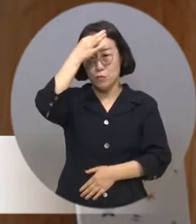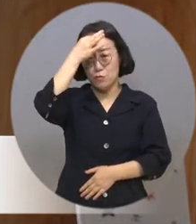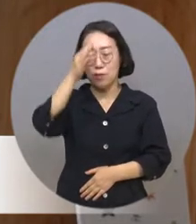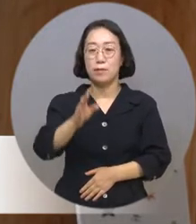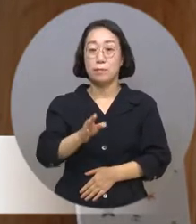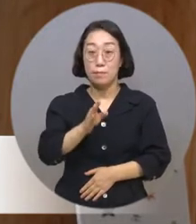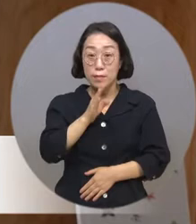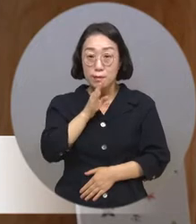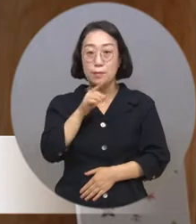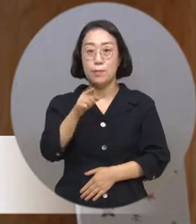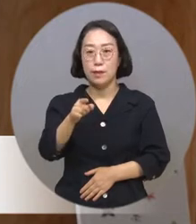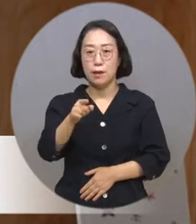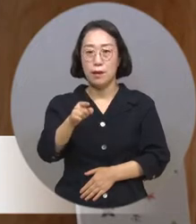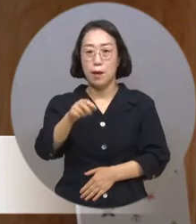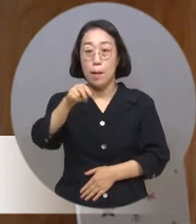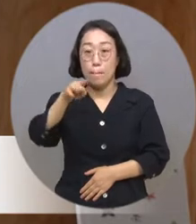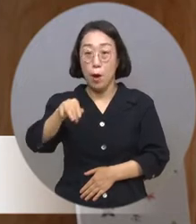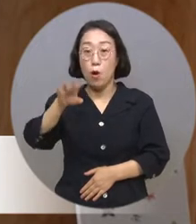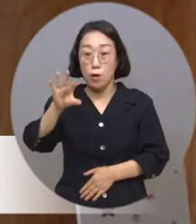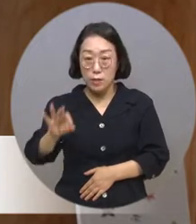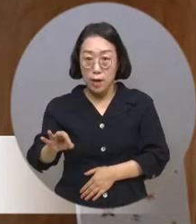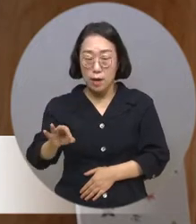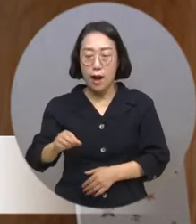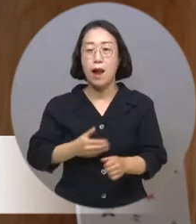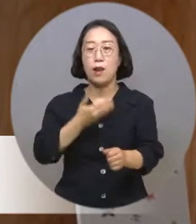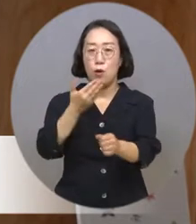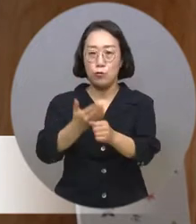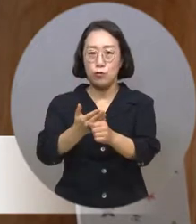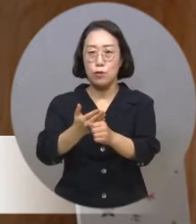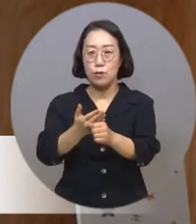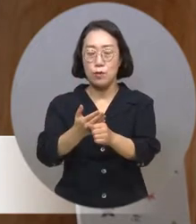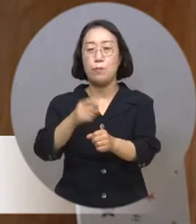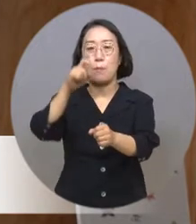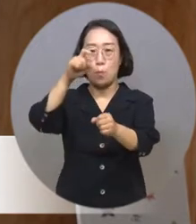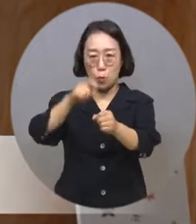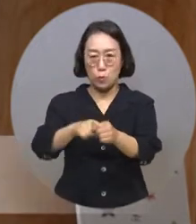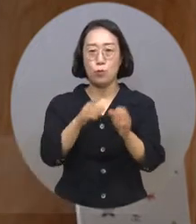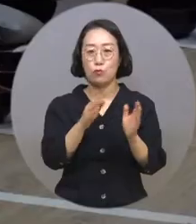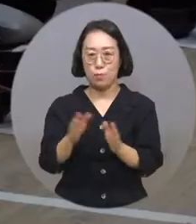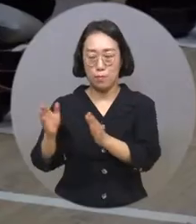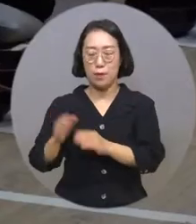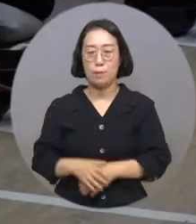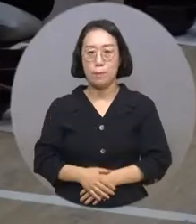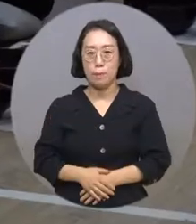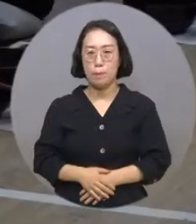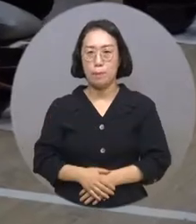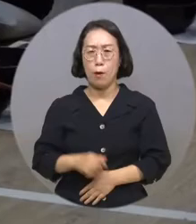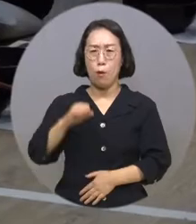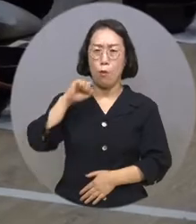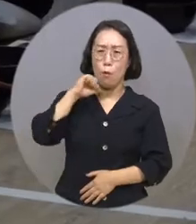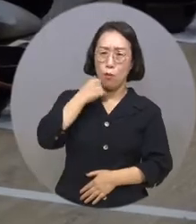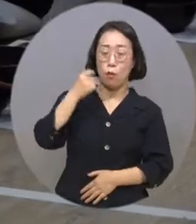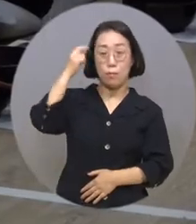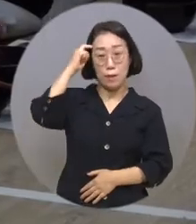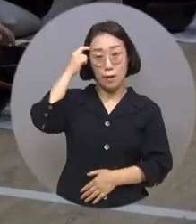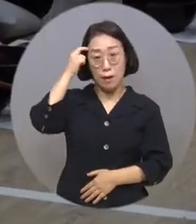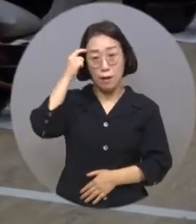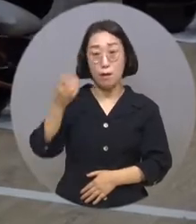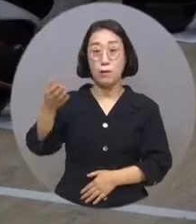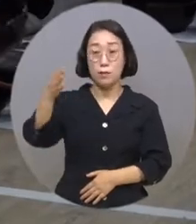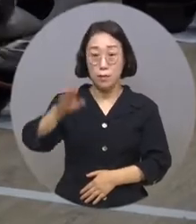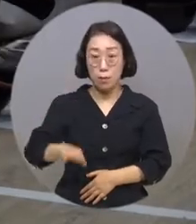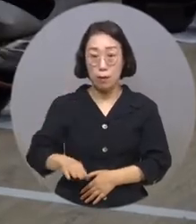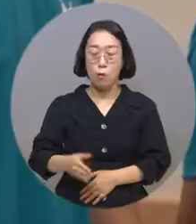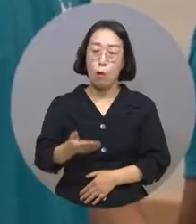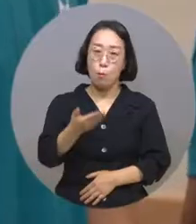그렇기 때문에 명상을 청소년들이 알려야 되겠다라는 취지로 준비하게 되었습니다. 딱딱하며 어렵다고 생각하기 쉬운 명상을